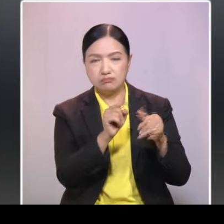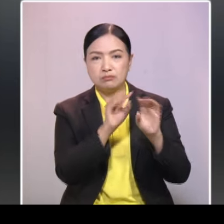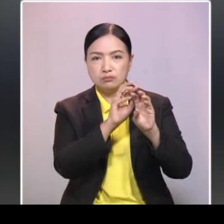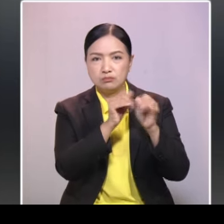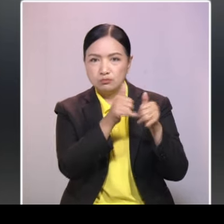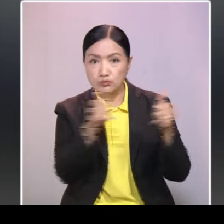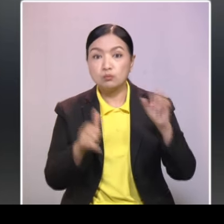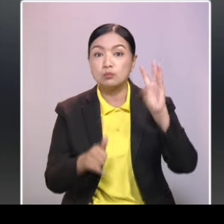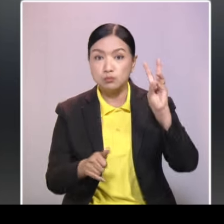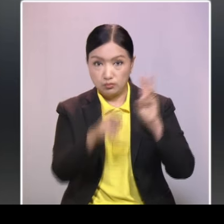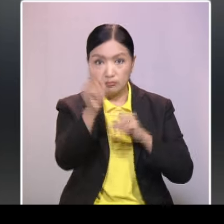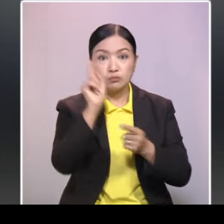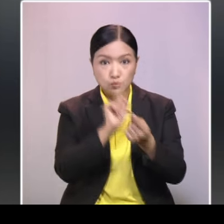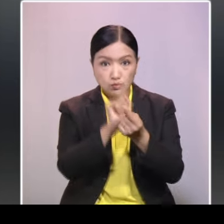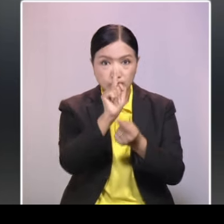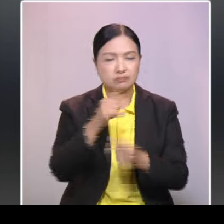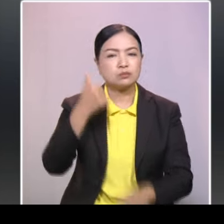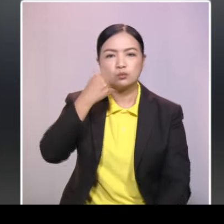อวา 6 คนนี้ก็ติดต่อไปได้ที่ 10าที่เลยนะคะ